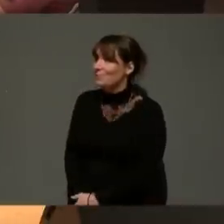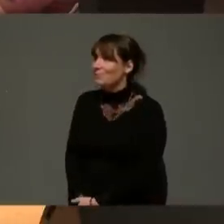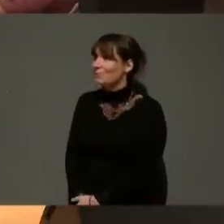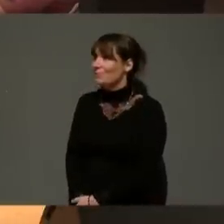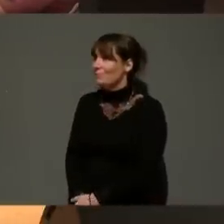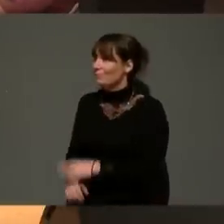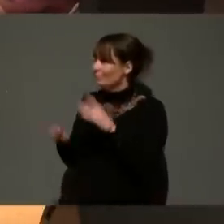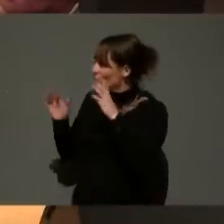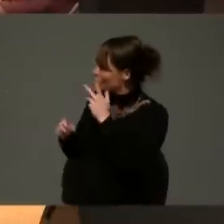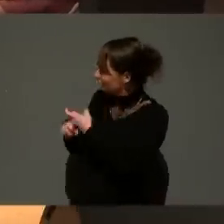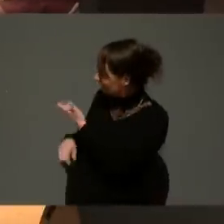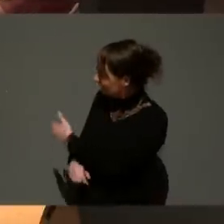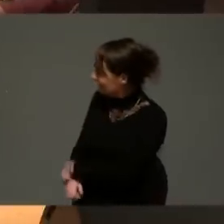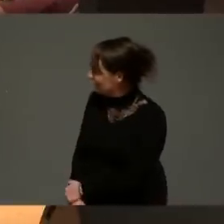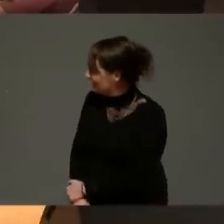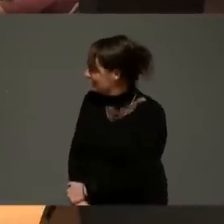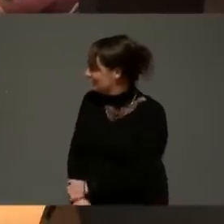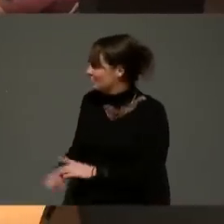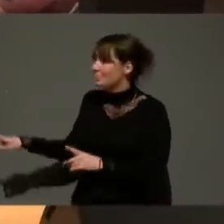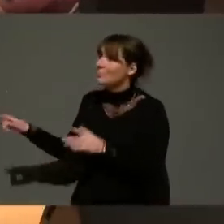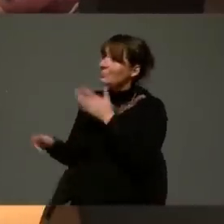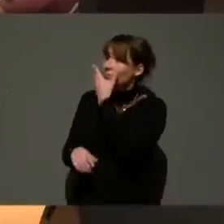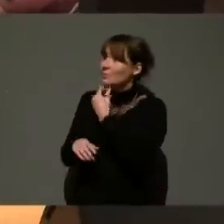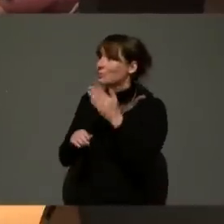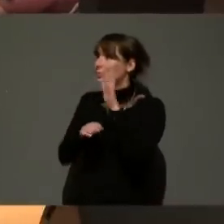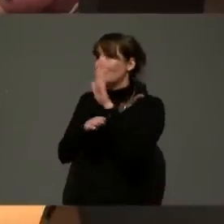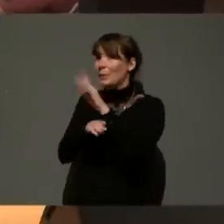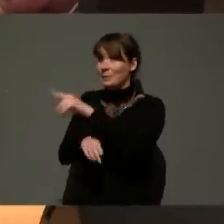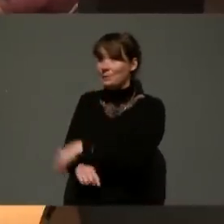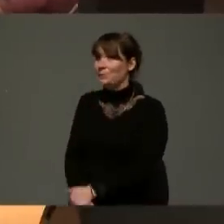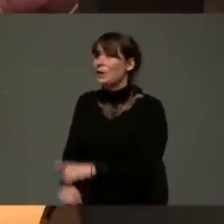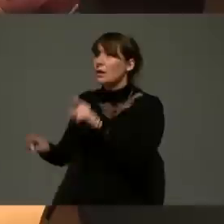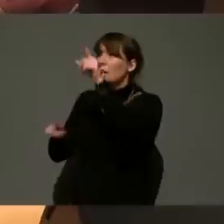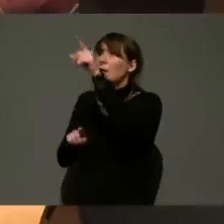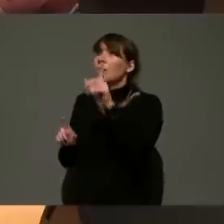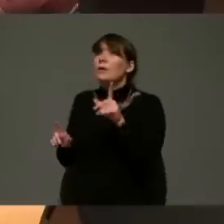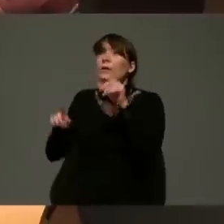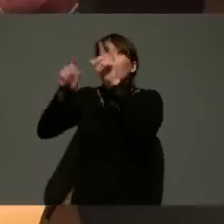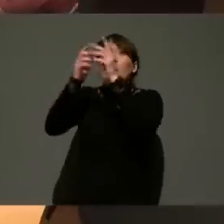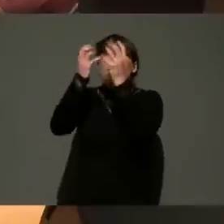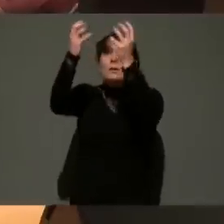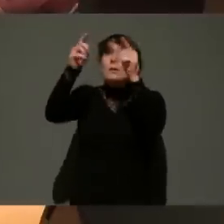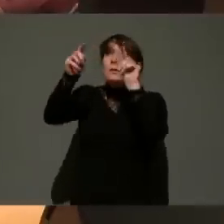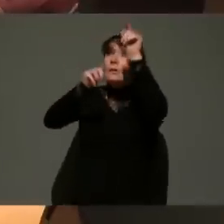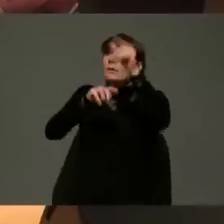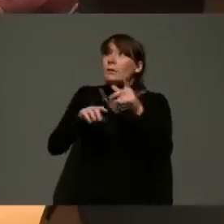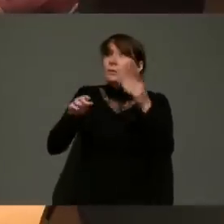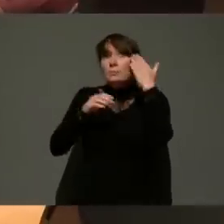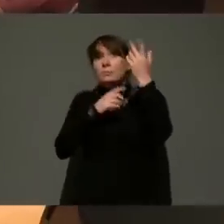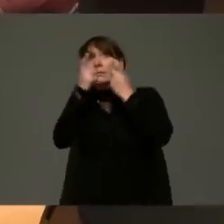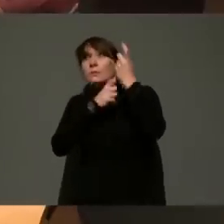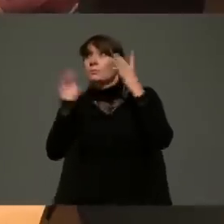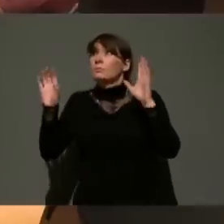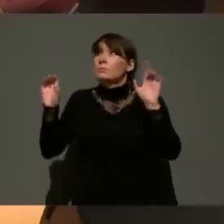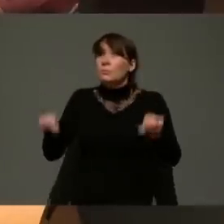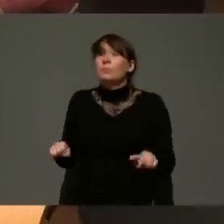à Pierre. Voilà, c'est un joli témoignage. Là-haut, je voulais vous dire à la mezzanine, si jamais vous voulez poser une question, on n'a personne ce